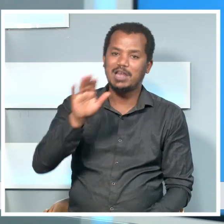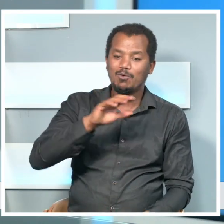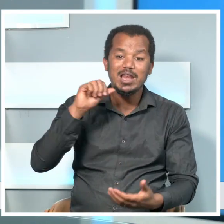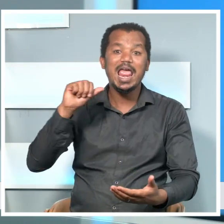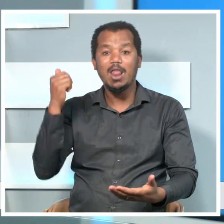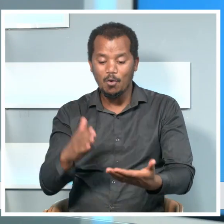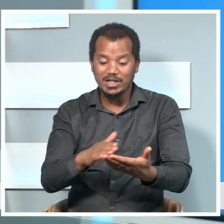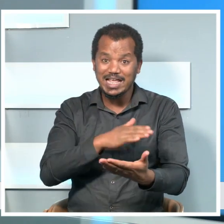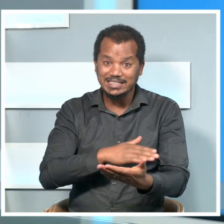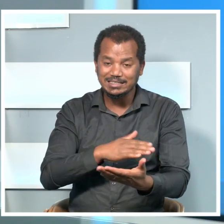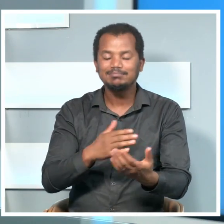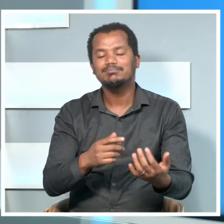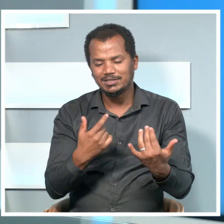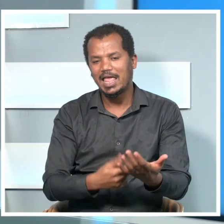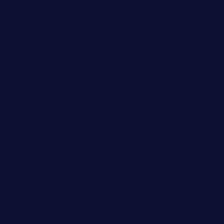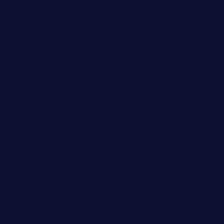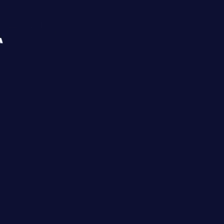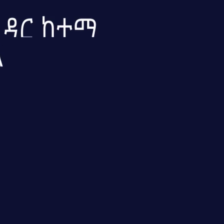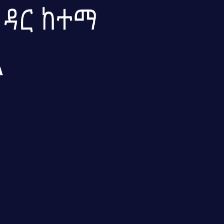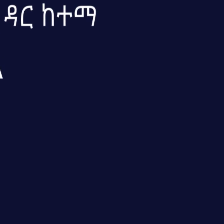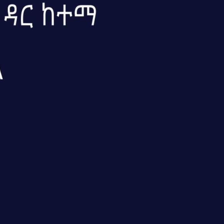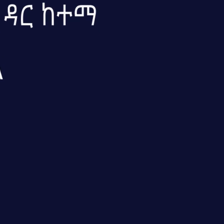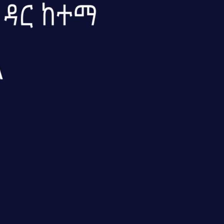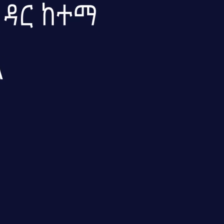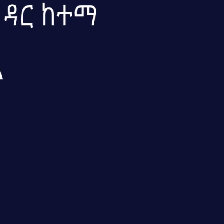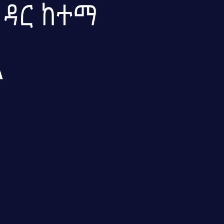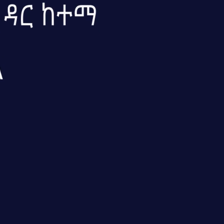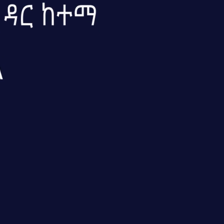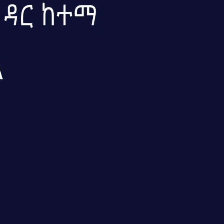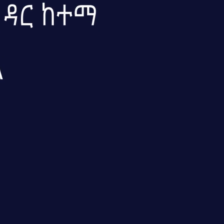ሌላው ገጻችን እንሆ ይሄን ይመስላል